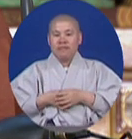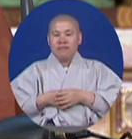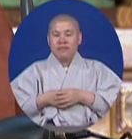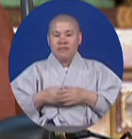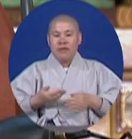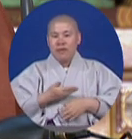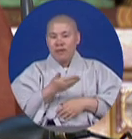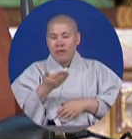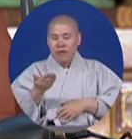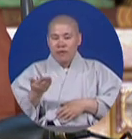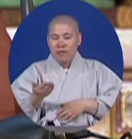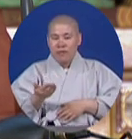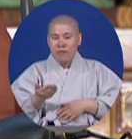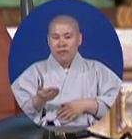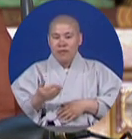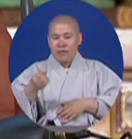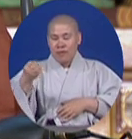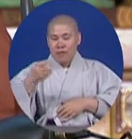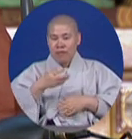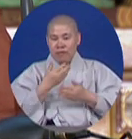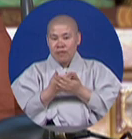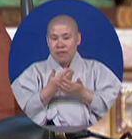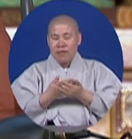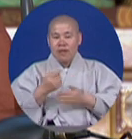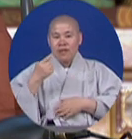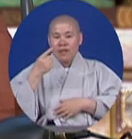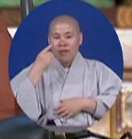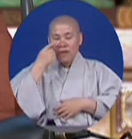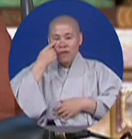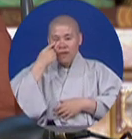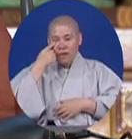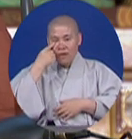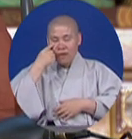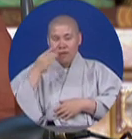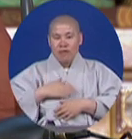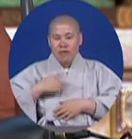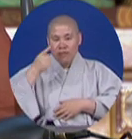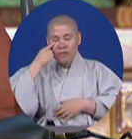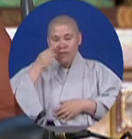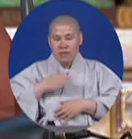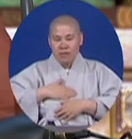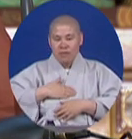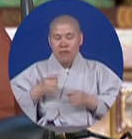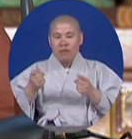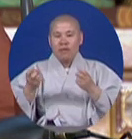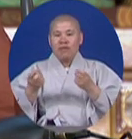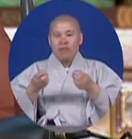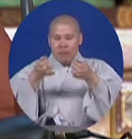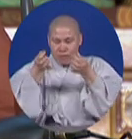여러분 한번 맞춰보세요. 내 눈이 내 눈 보는 거 이거 어떻게 하면 볼까요? 이거요.